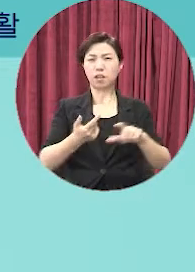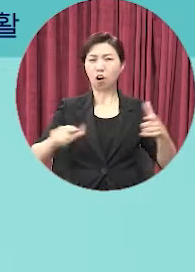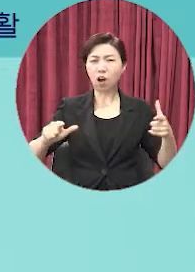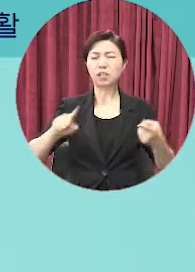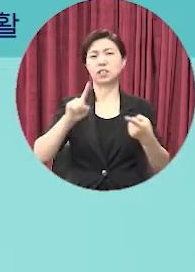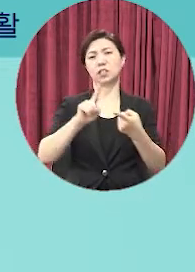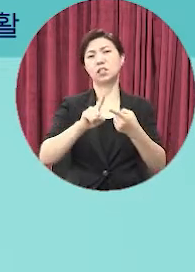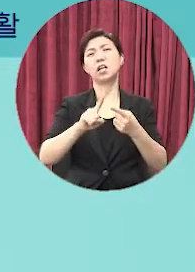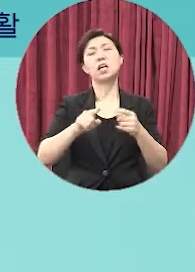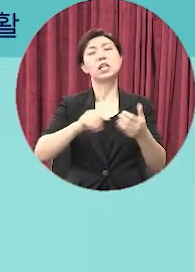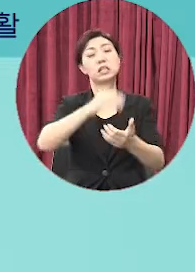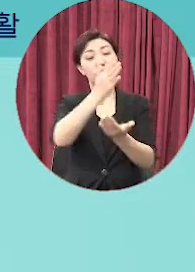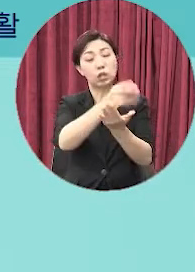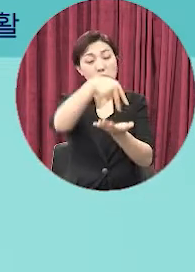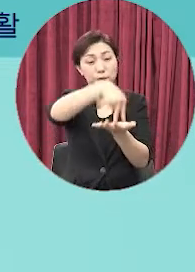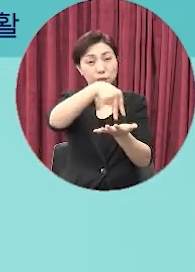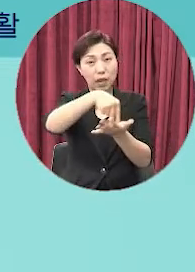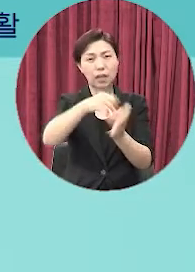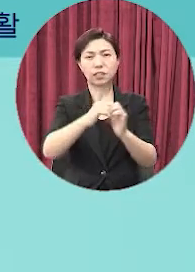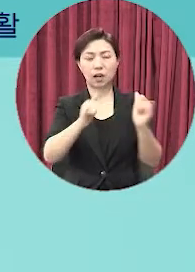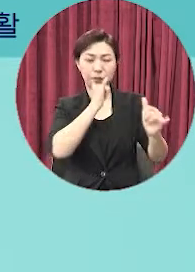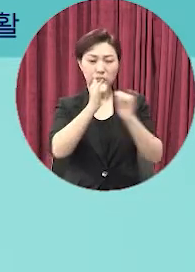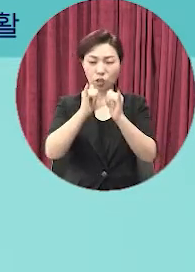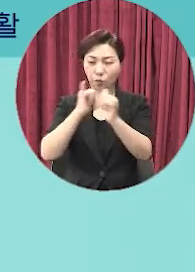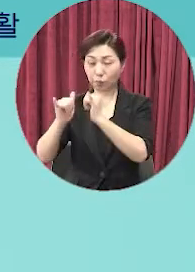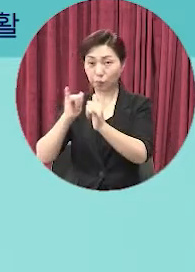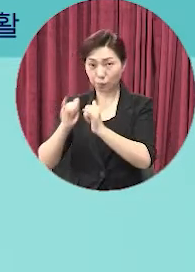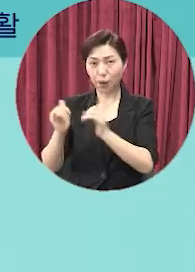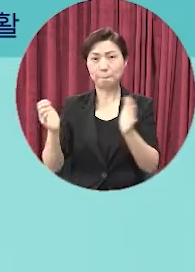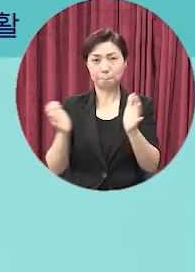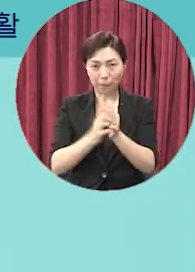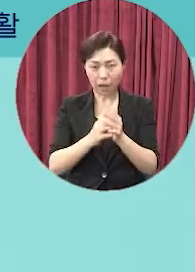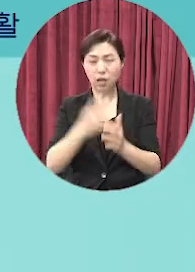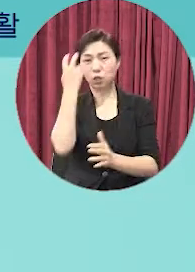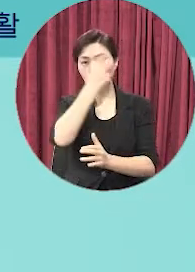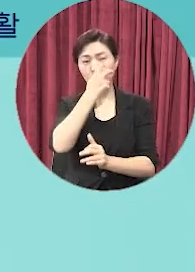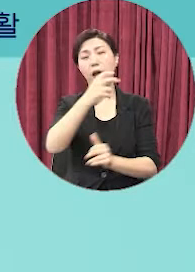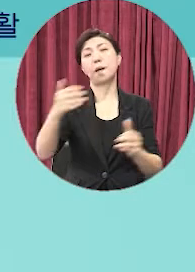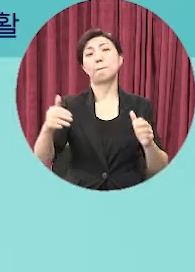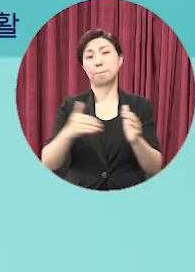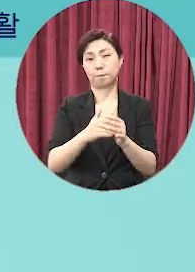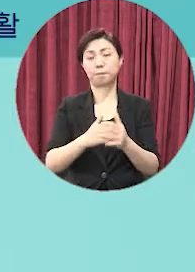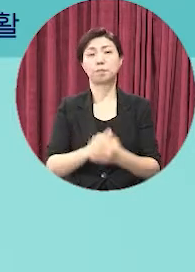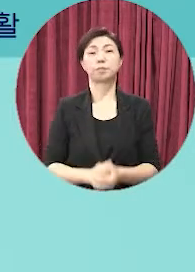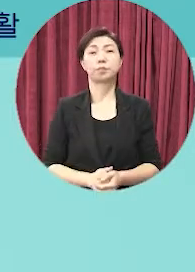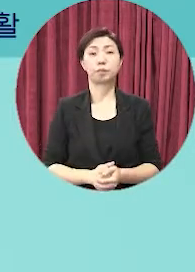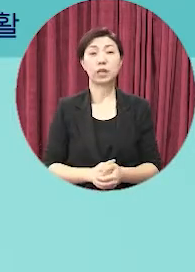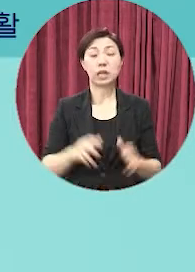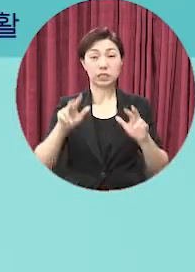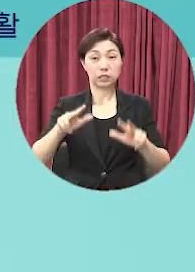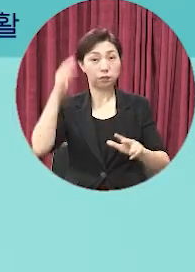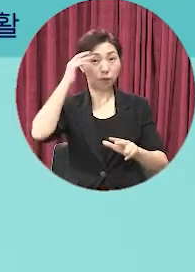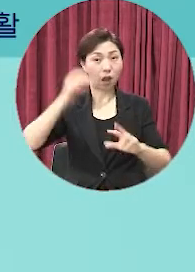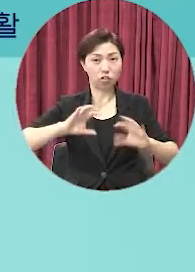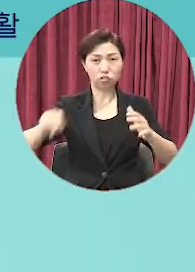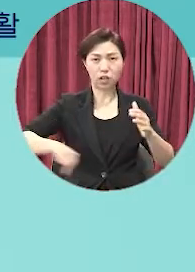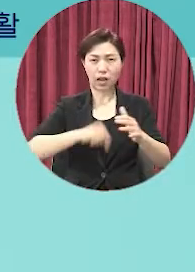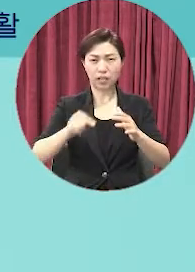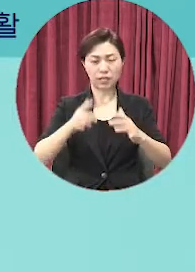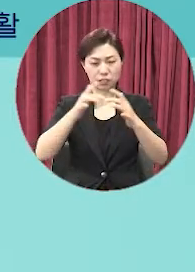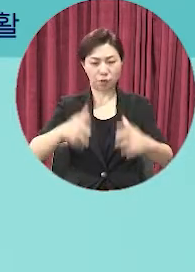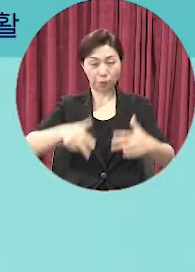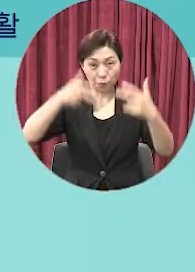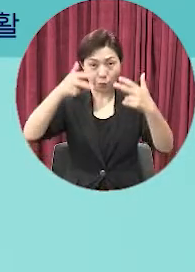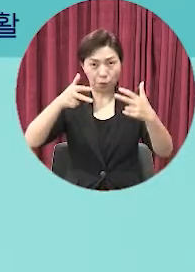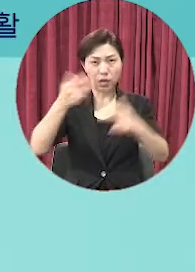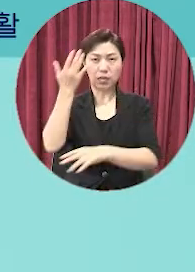인터뷰를 통해서 현재 수요라든지 고려사항 등을 조사를 했고요. 또한 이제 국내 현재 비대면 건강 서비스들에 대한 기존